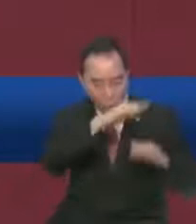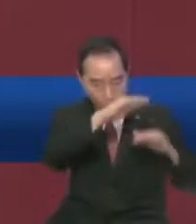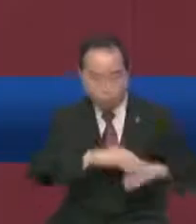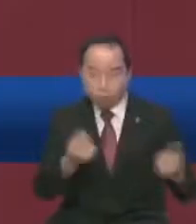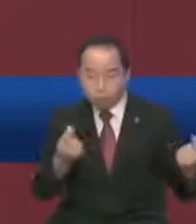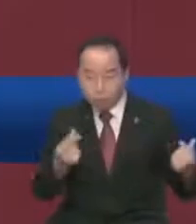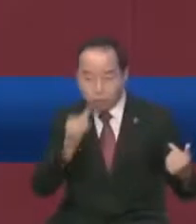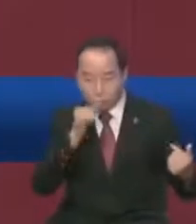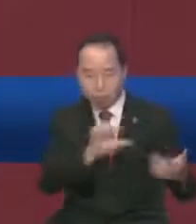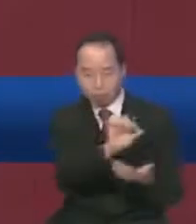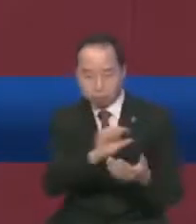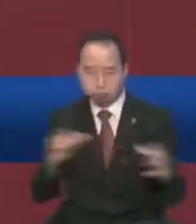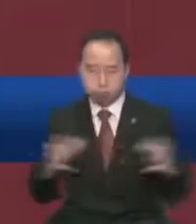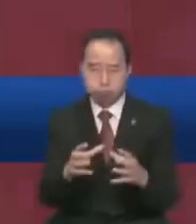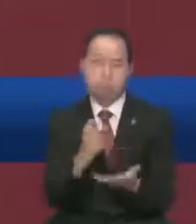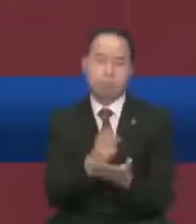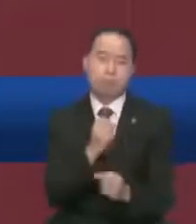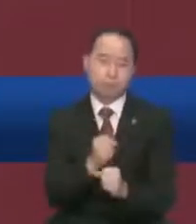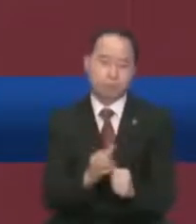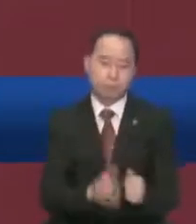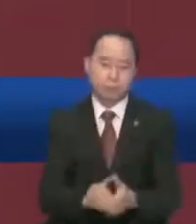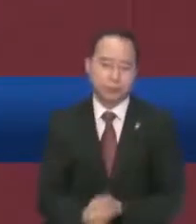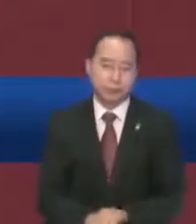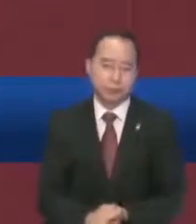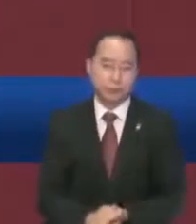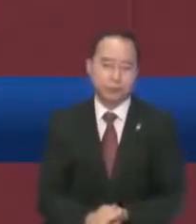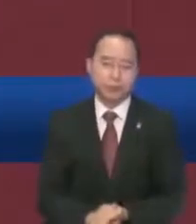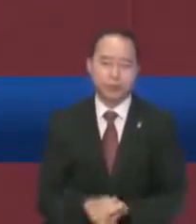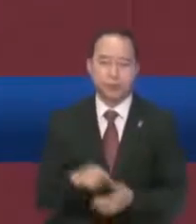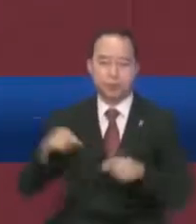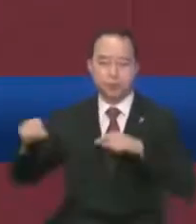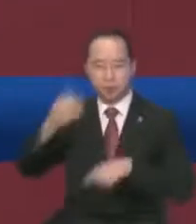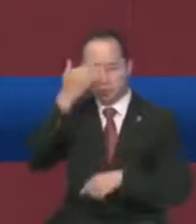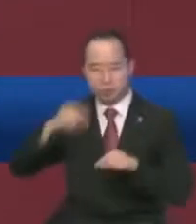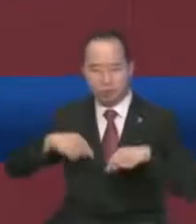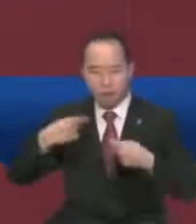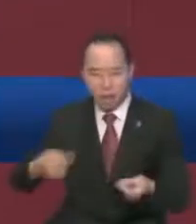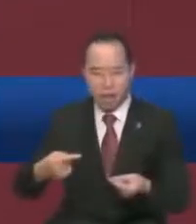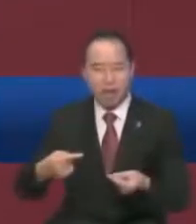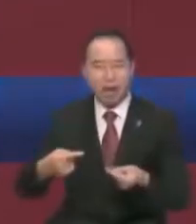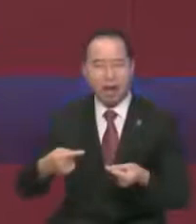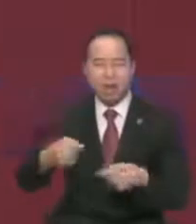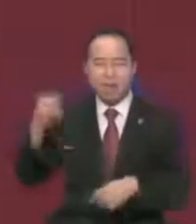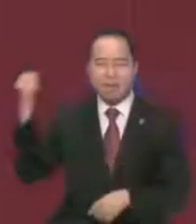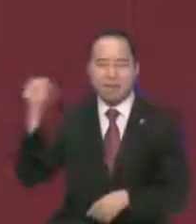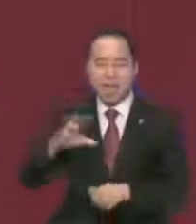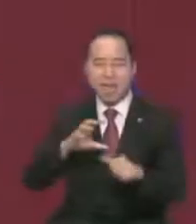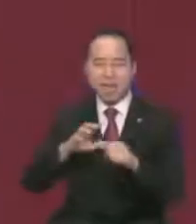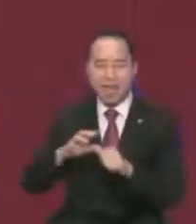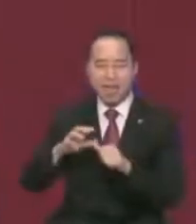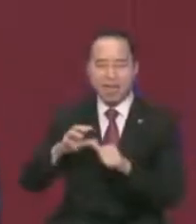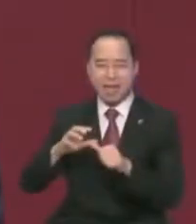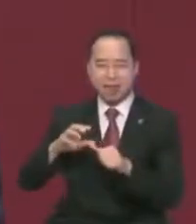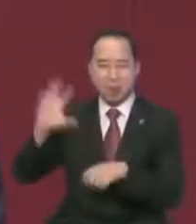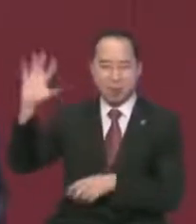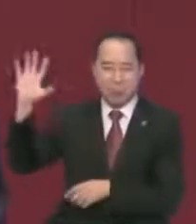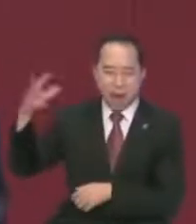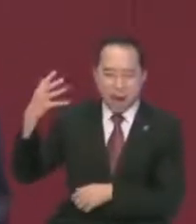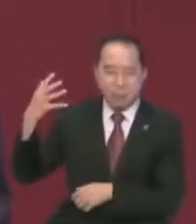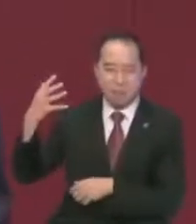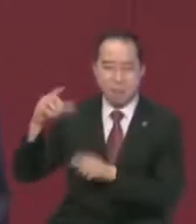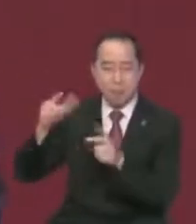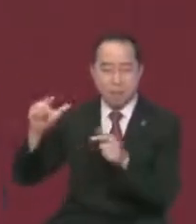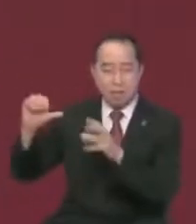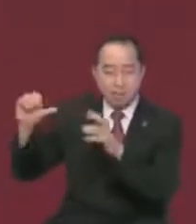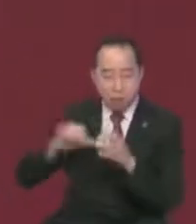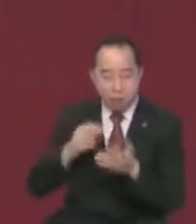경제 민주화 구현, 청년의 정치 참여 확대, 재생 에너지 확대 등 공통되는 정강 정책도